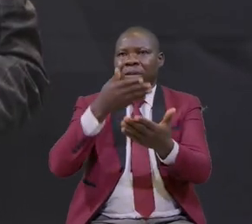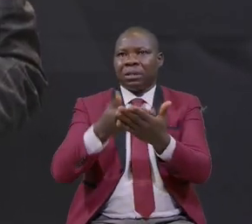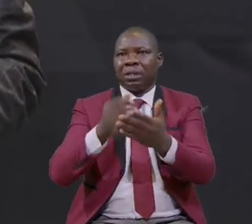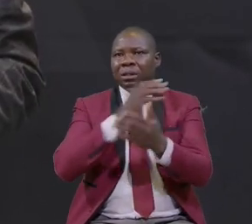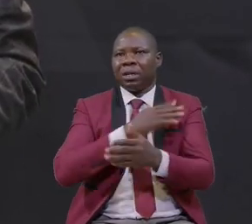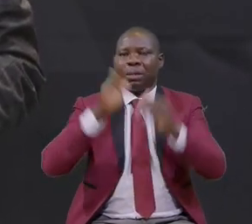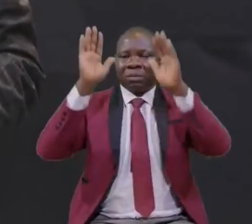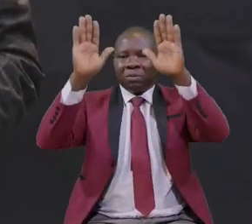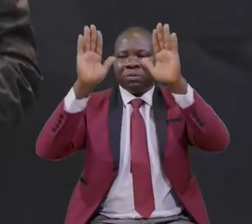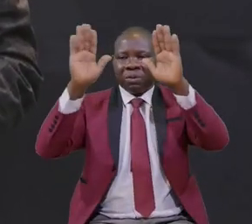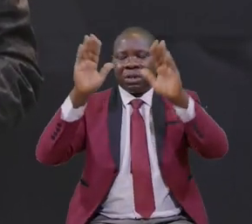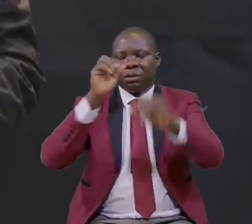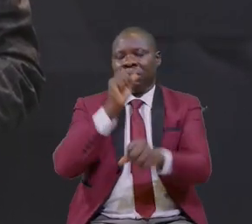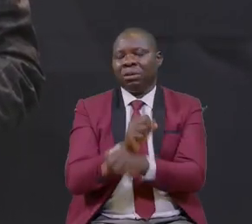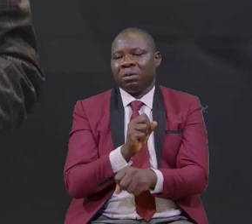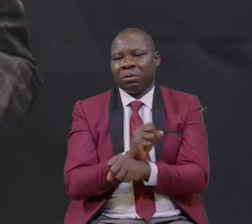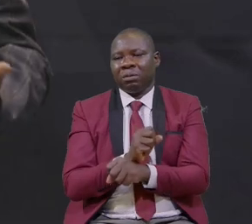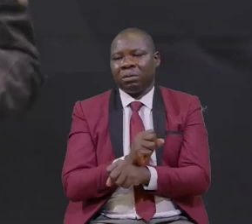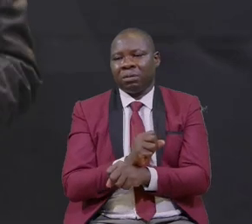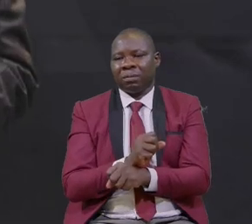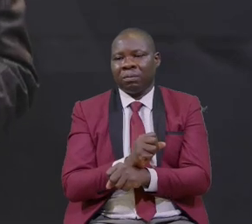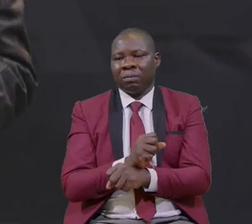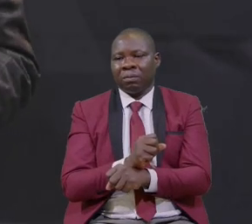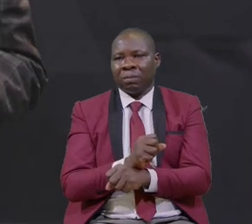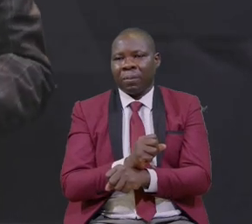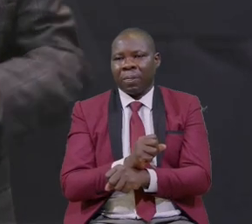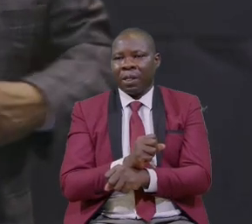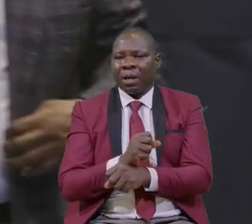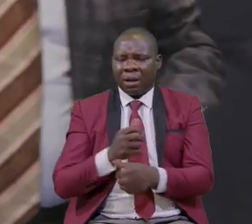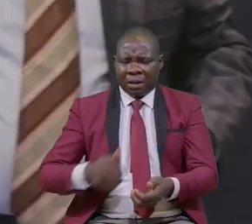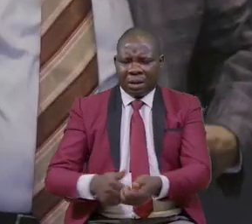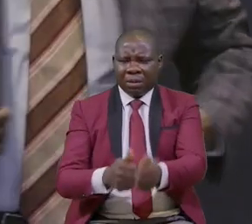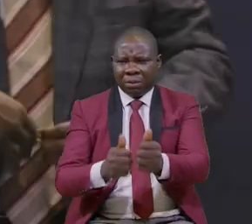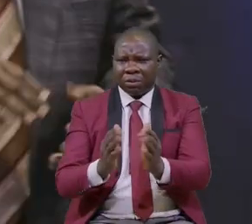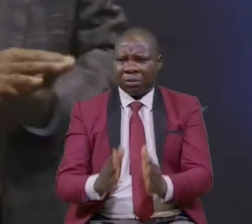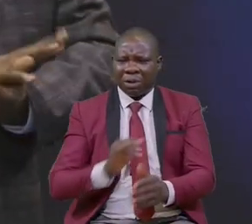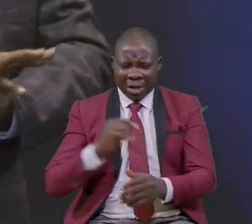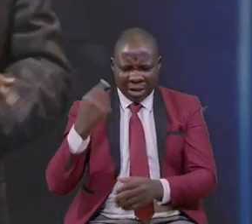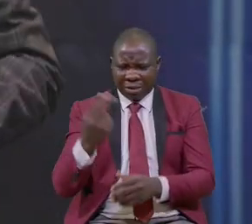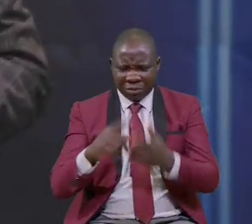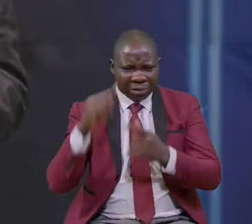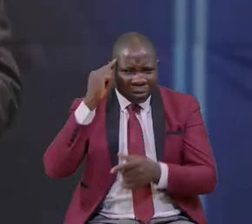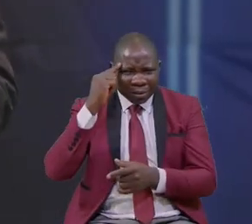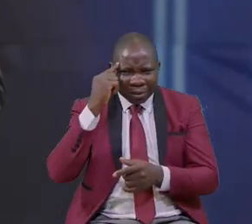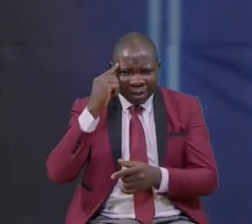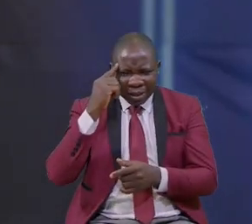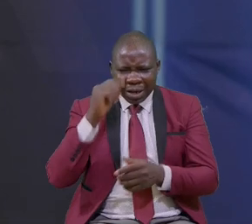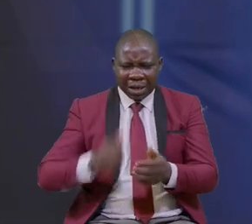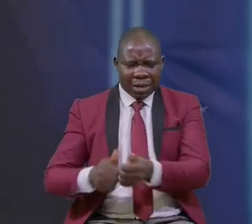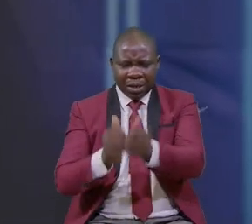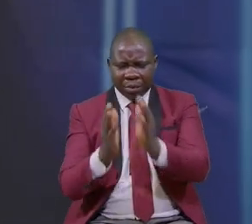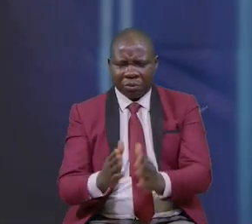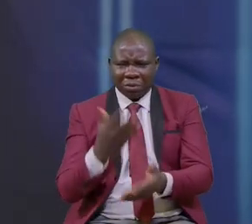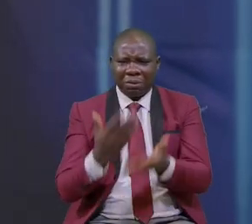se faisaient. Apôtres. Je pensais qu'un apôtre sont des gens spéciaux.